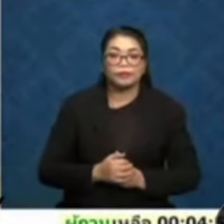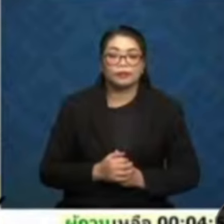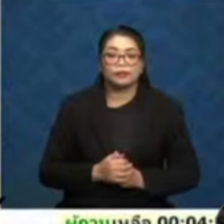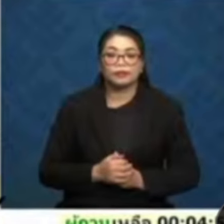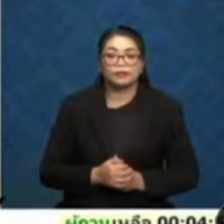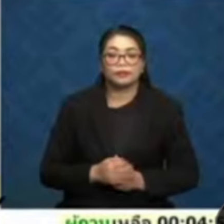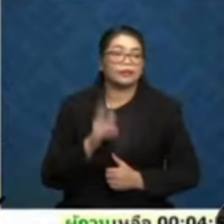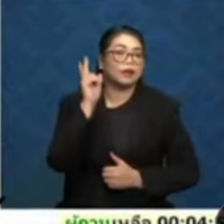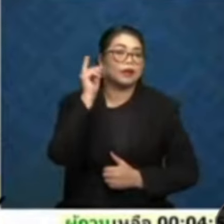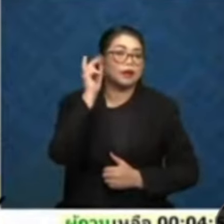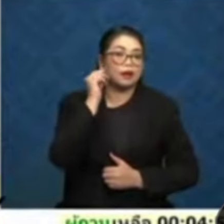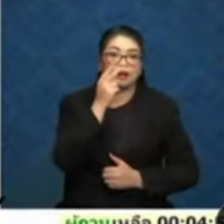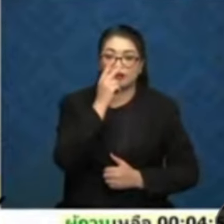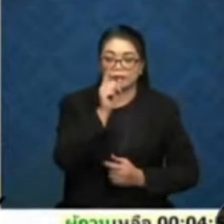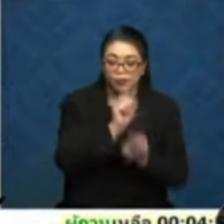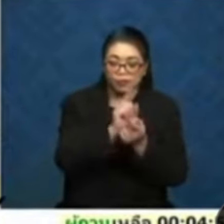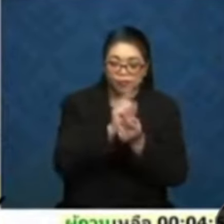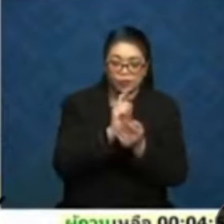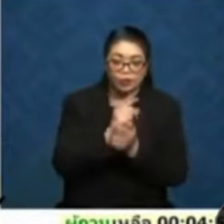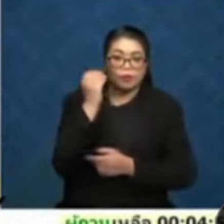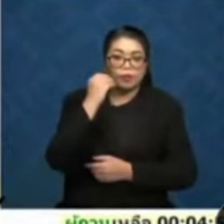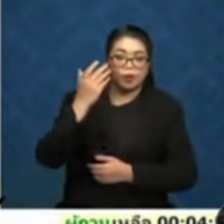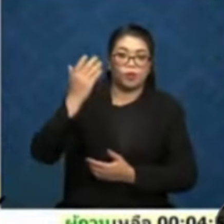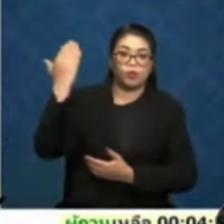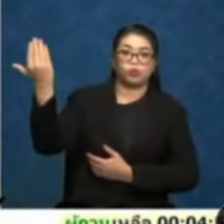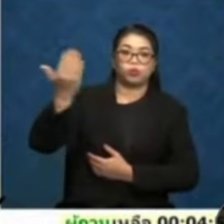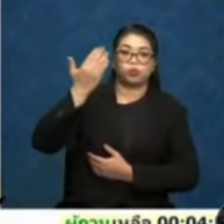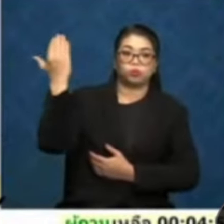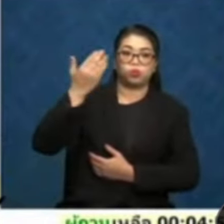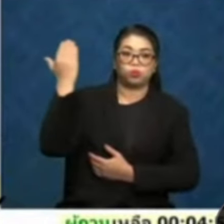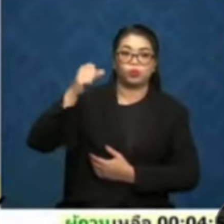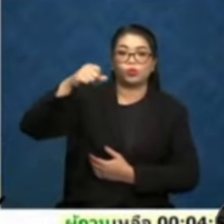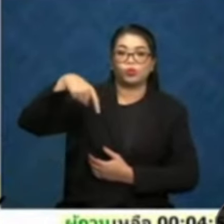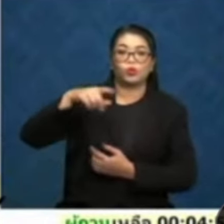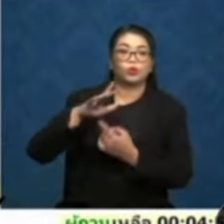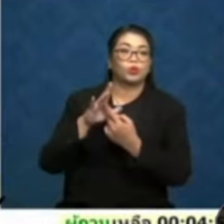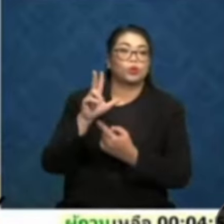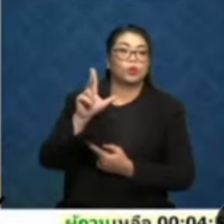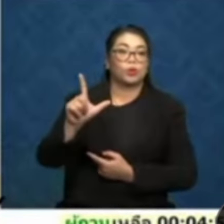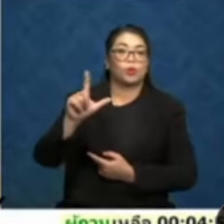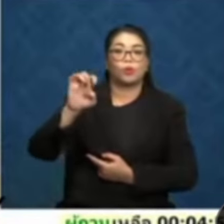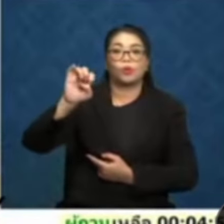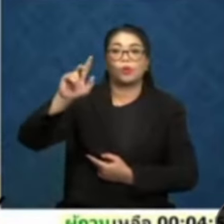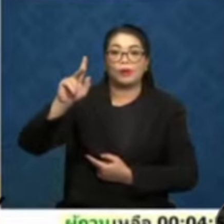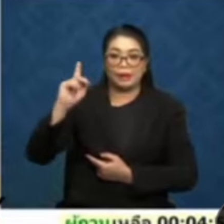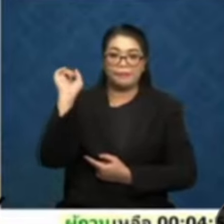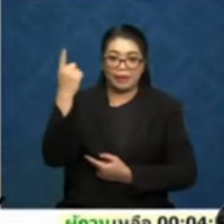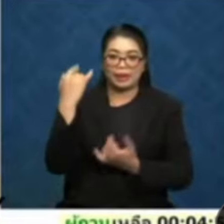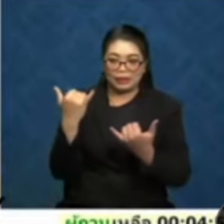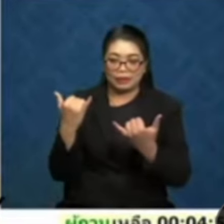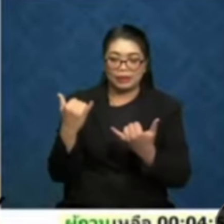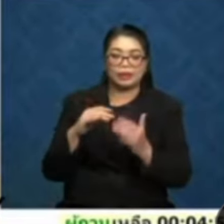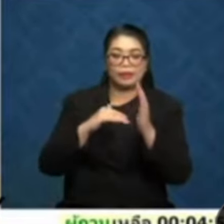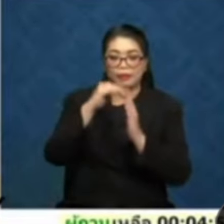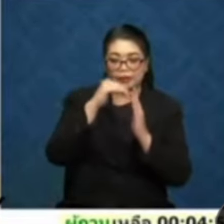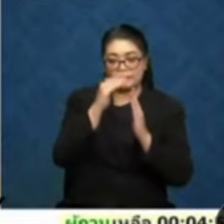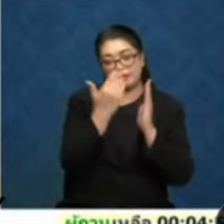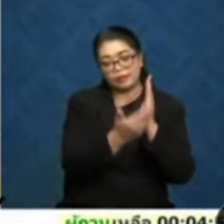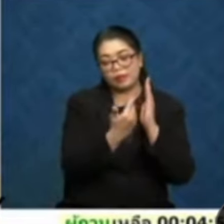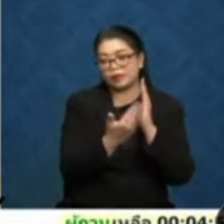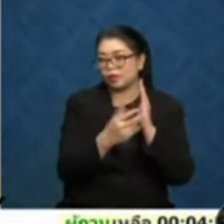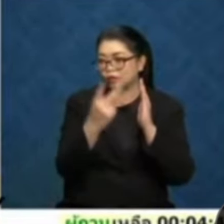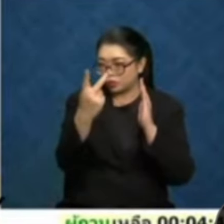มาดานครับตามหน้าข่าวเราทราบกันดีอยู่แล้วนะครับว่าเดี๋ยวจะมีพายุสุรินะครับเอ่อซัดถล่มเข้ามาในประเทศไทยโดยเฉพาะอย่างยิ่งในพื้นที่ภาคอีสาน